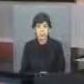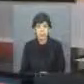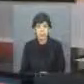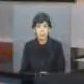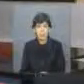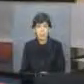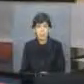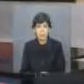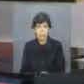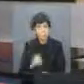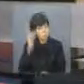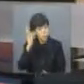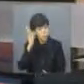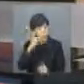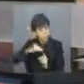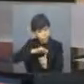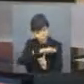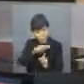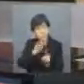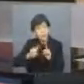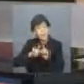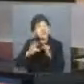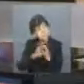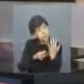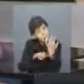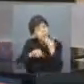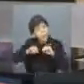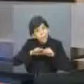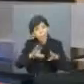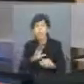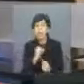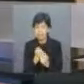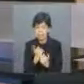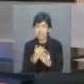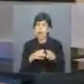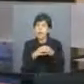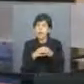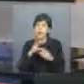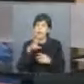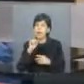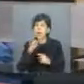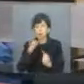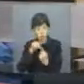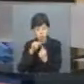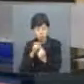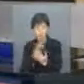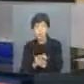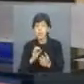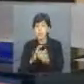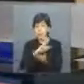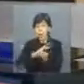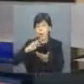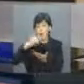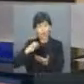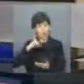ในการอภิปรายหัวข้อสื่อออนไลน์กับขอบเขตแสดงความคิดเห็นและการหาเสียงทางการเมืองที่คณะรัฐศาสตร์จุฬาลงกรณ์มหาวิทยาลัยในวันนี้มีการแสดง